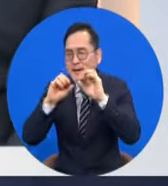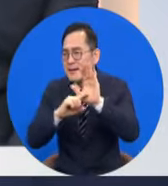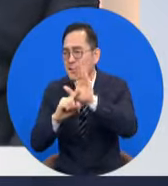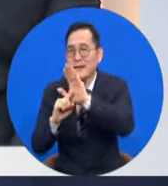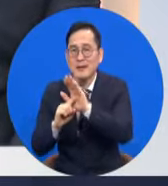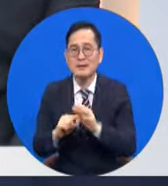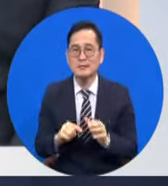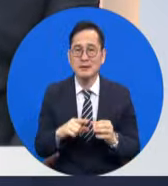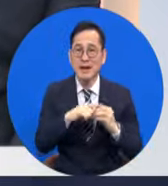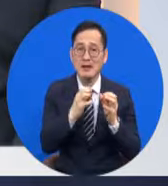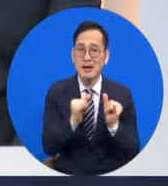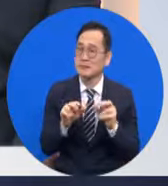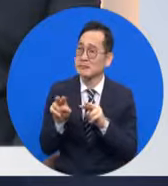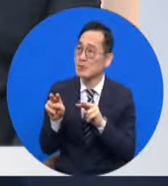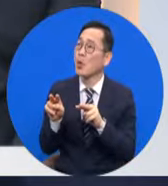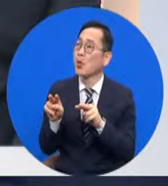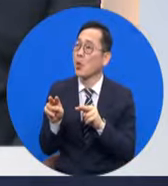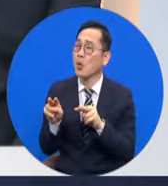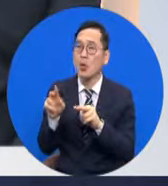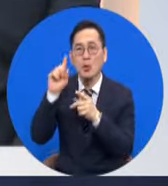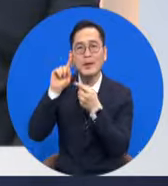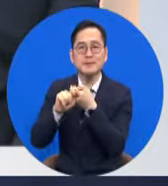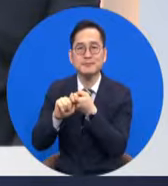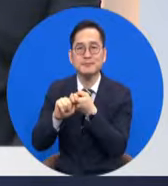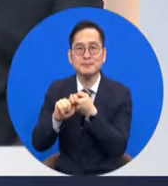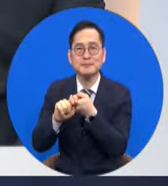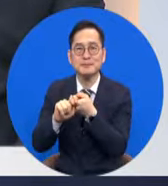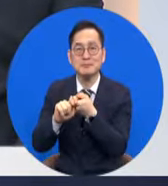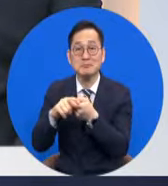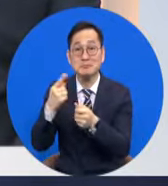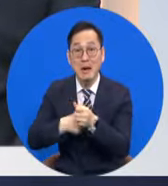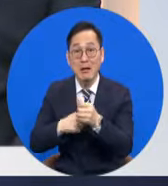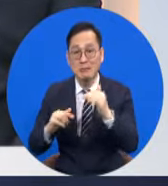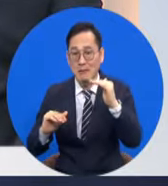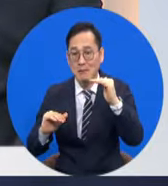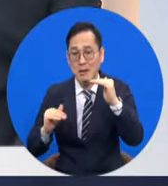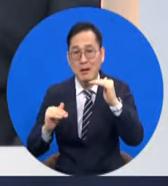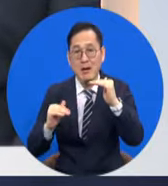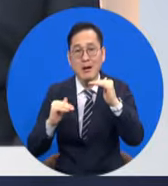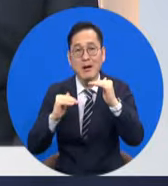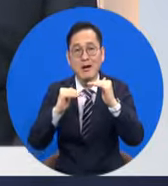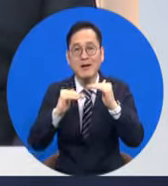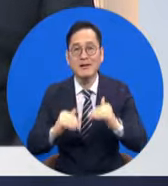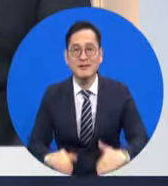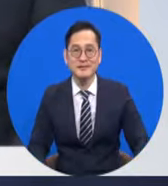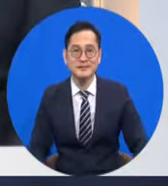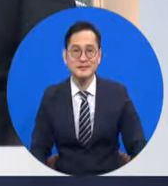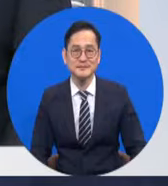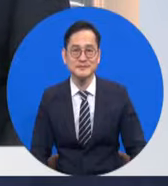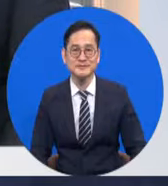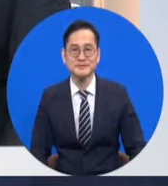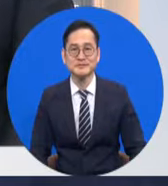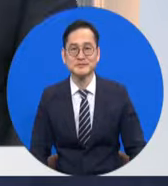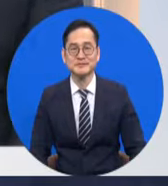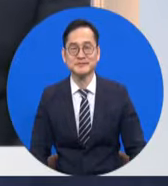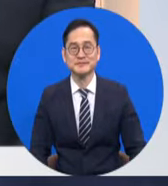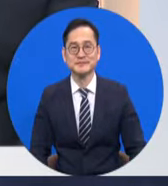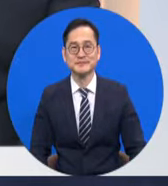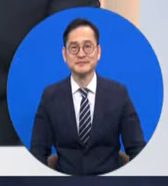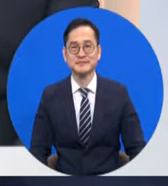주민들에게 어느 정도 효과가 있었던 것 같긴 합니다. 그래서 생각보다는 격차는 줄일 수 있을 것이다. 지난